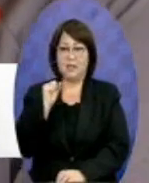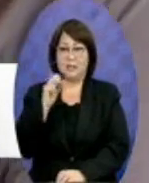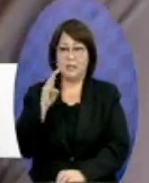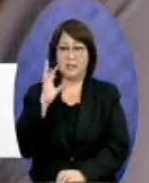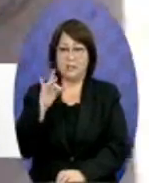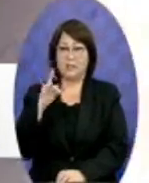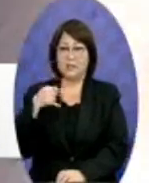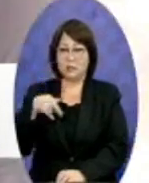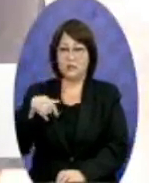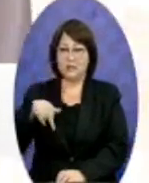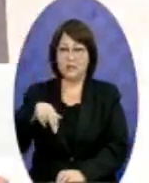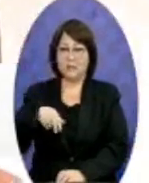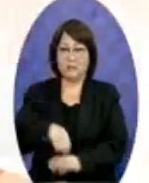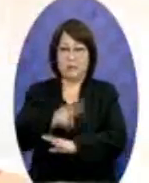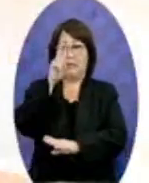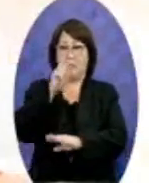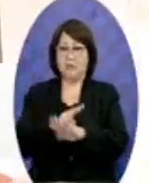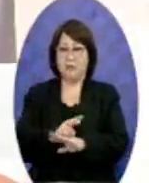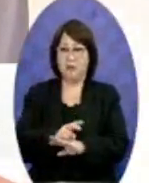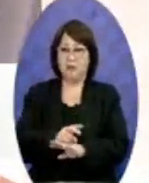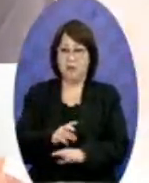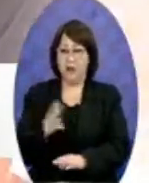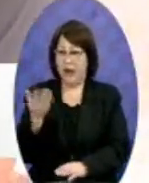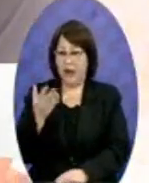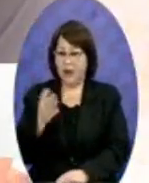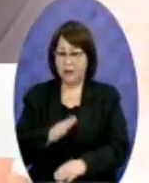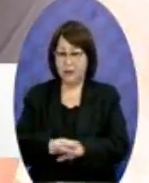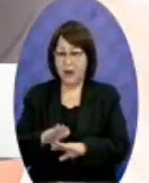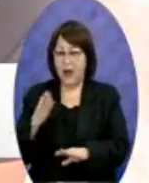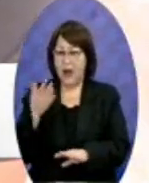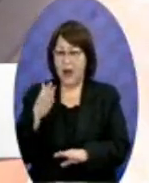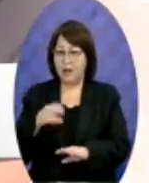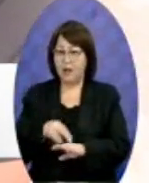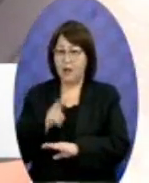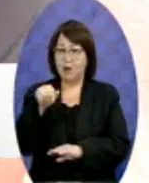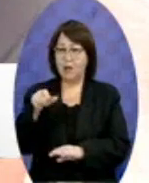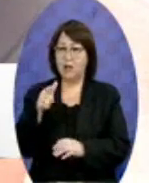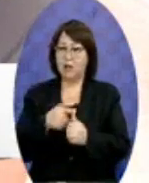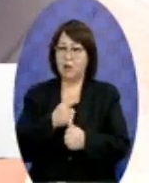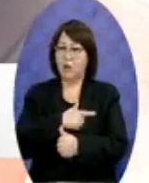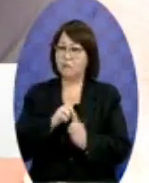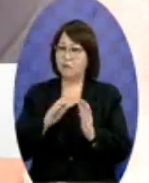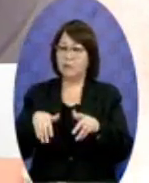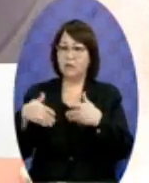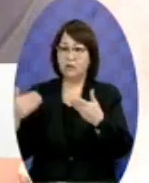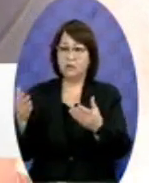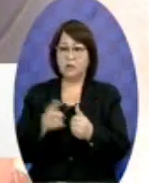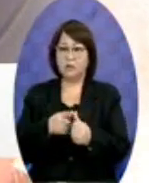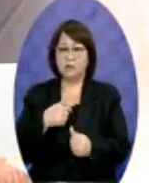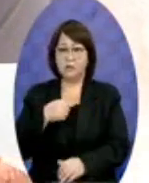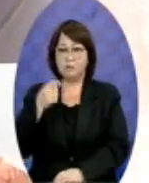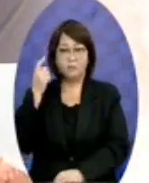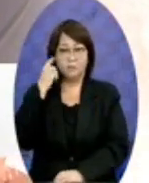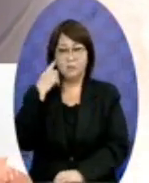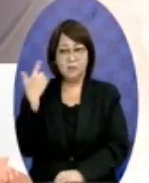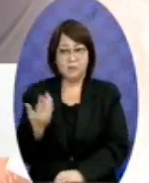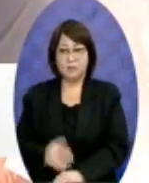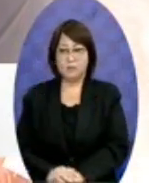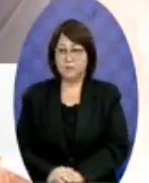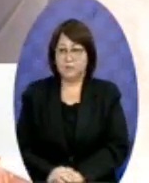албан байгууллагын цэвэрлэгүү байсан бол юу? Ер нь яг хаана гинтснээ та хинт хандах бай одоо? Тэрийг сайн мэдэхгүй шүү